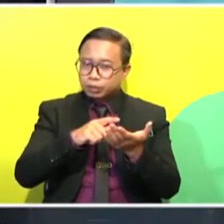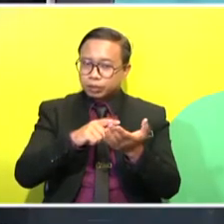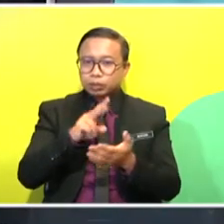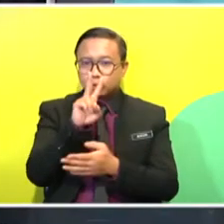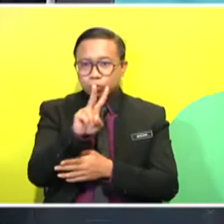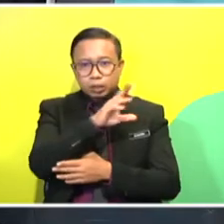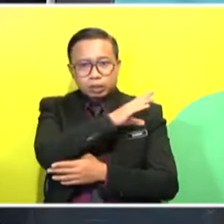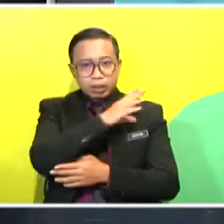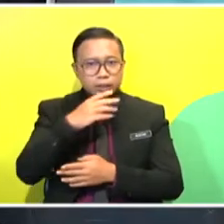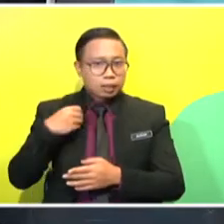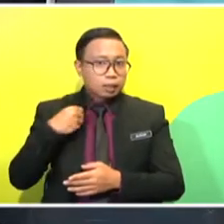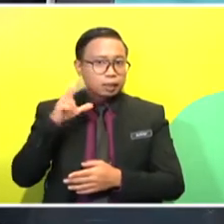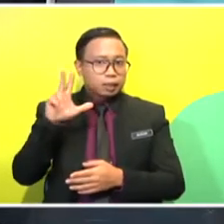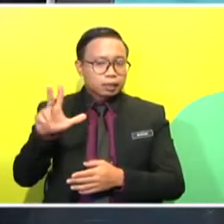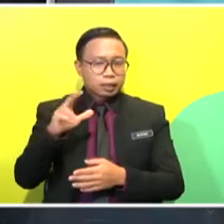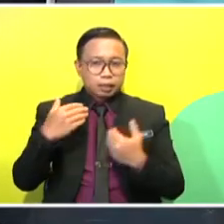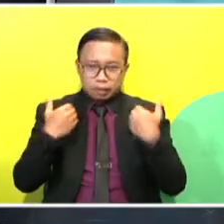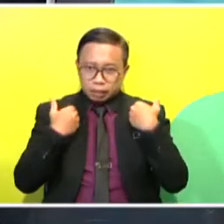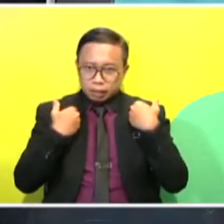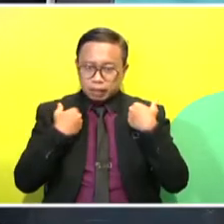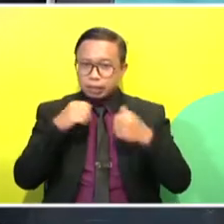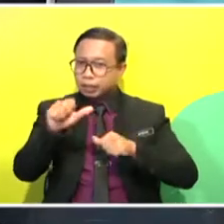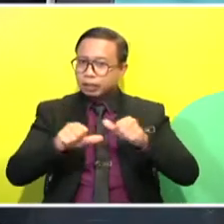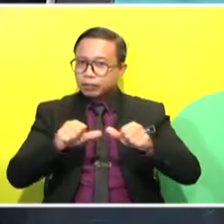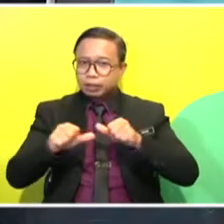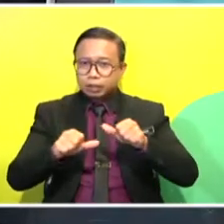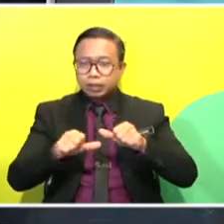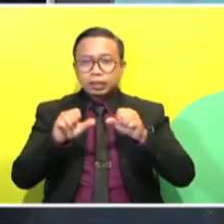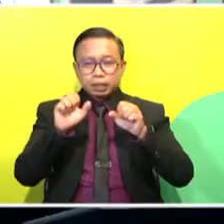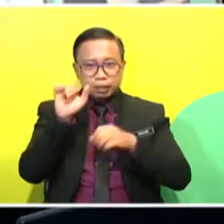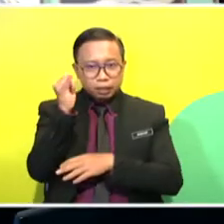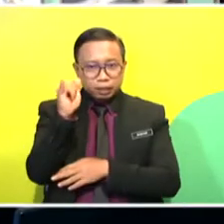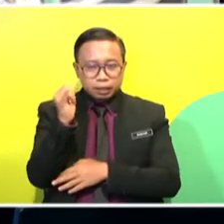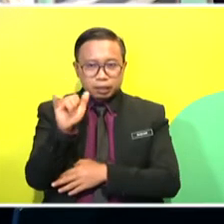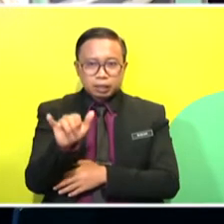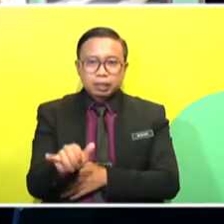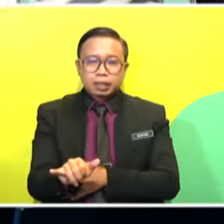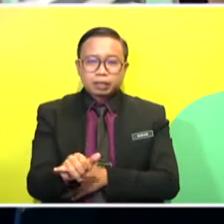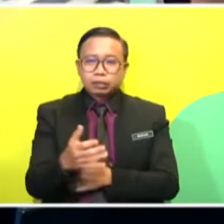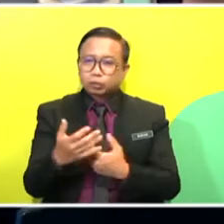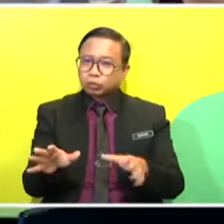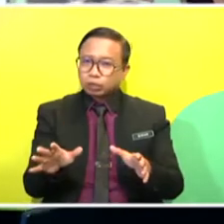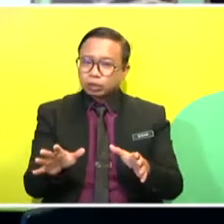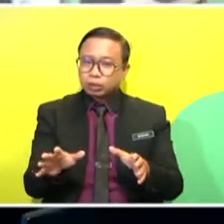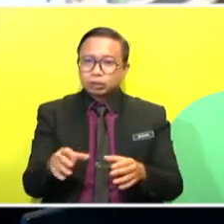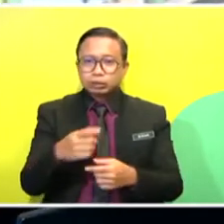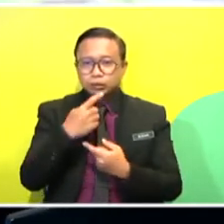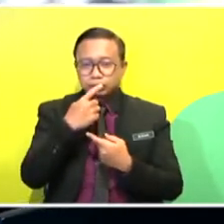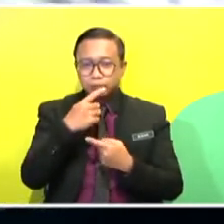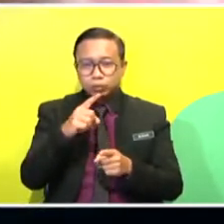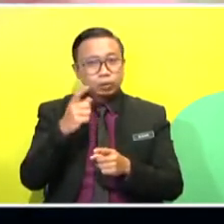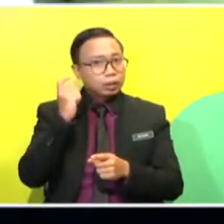2 dan 3. Baik. Dalam ini ada aktiviti-aktiviti yang disebutkan itu, iaitu dilarang mengubah suai